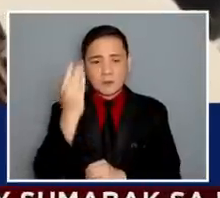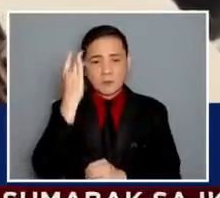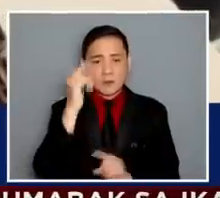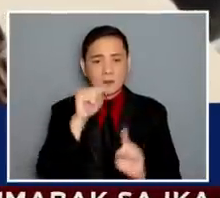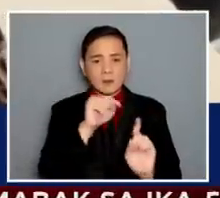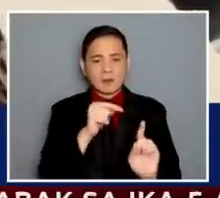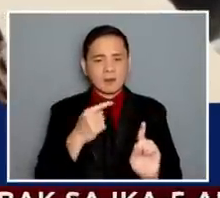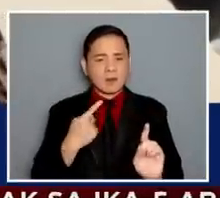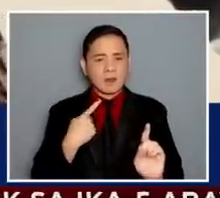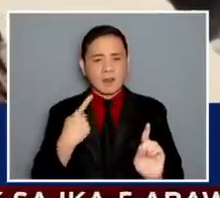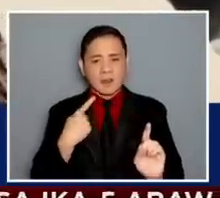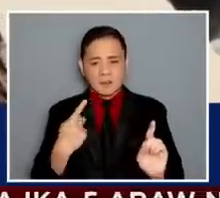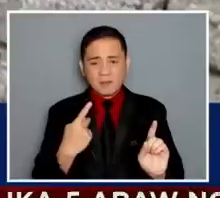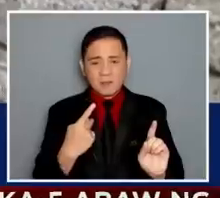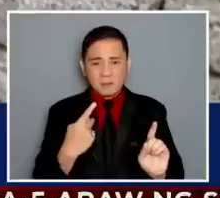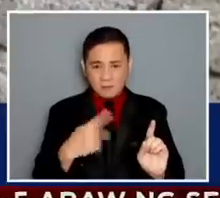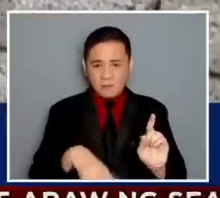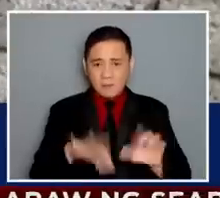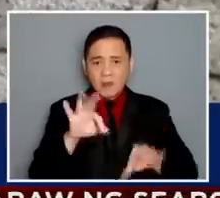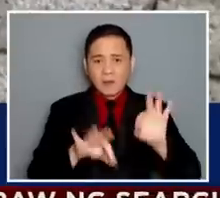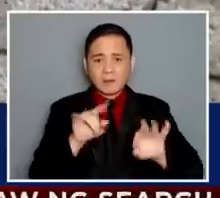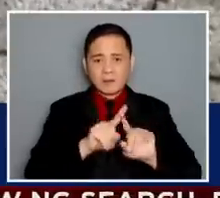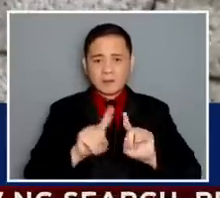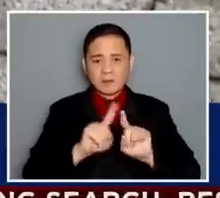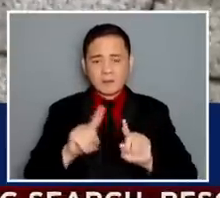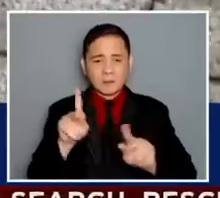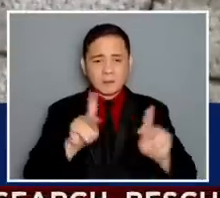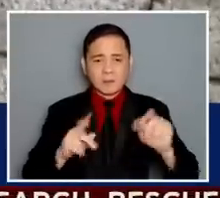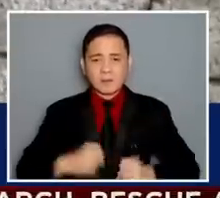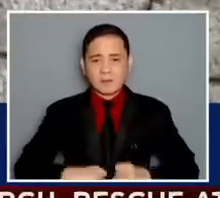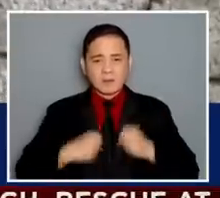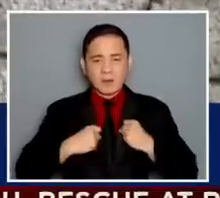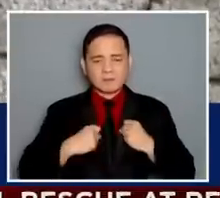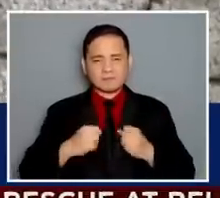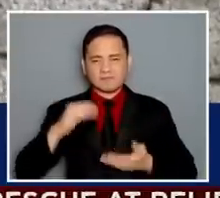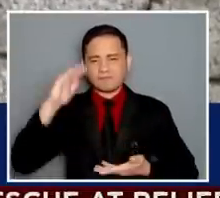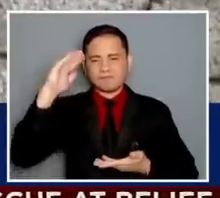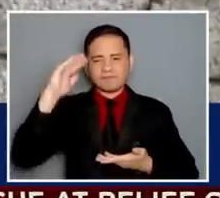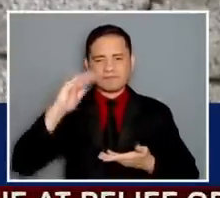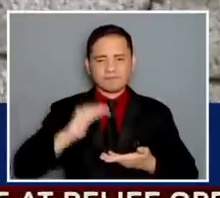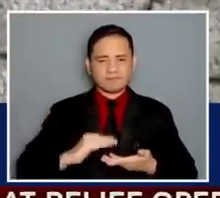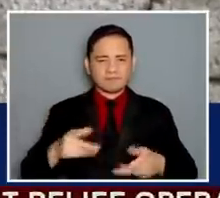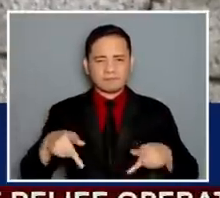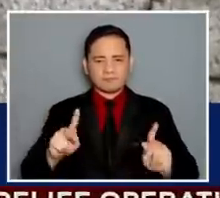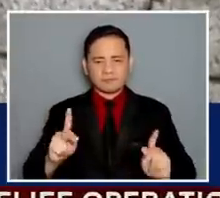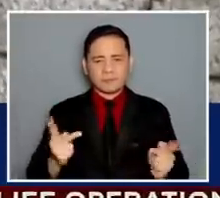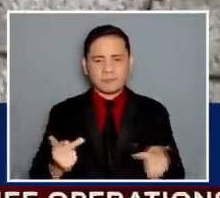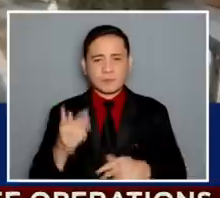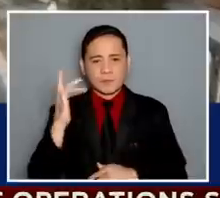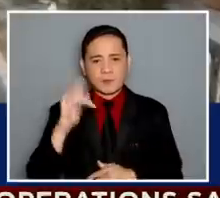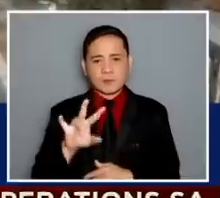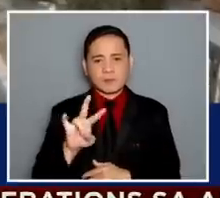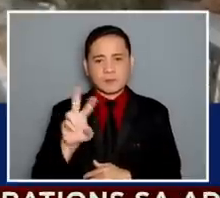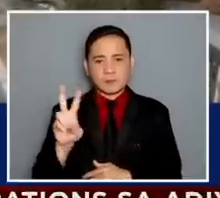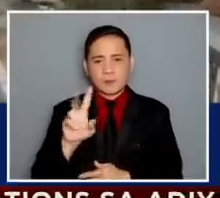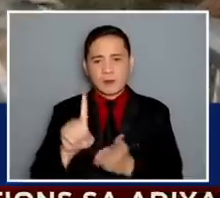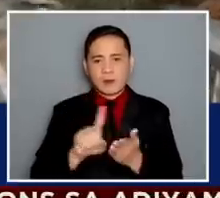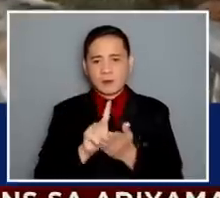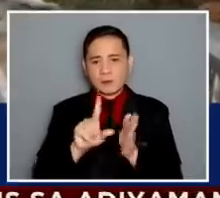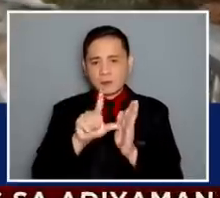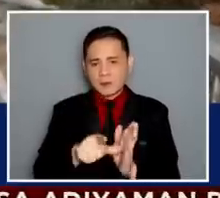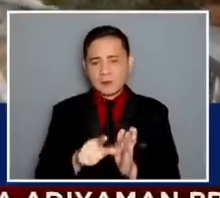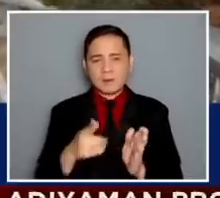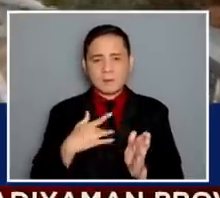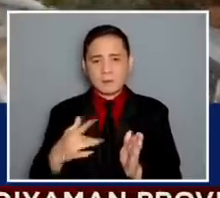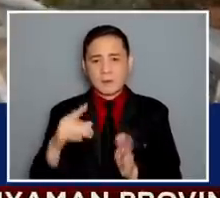syansa na makakuha ng mga survivor paglampas sa 72-hour mark na itinakda ng mga eksperto.